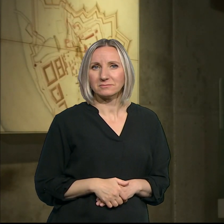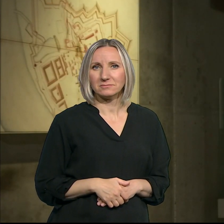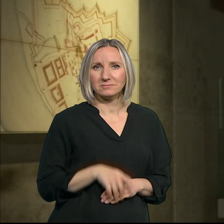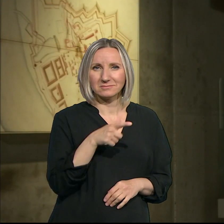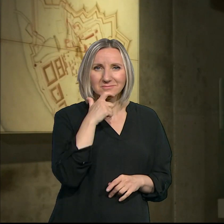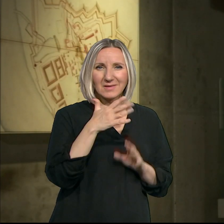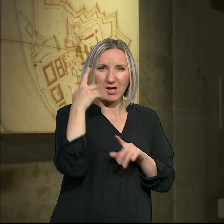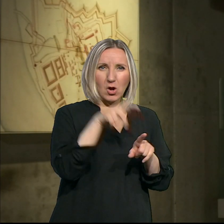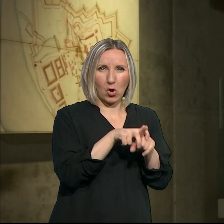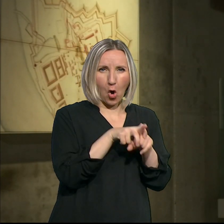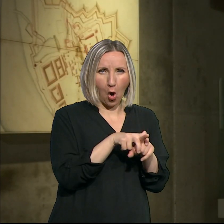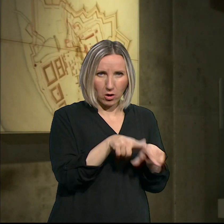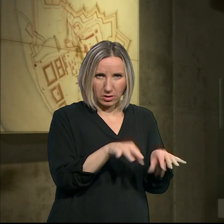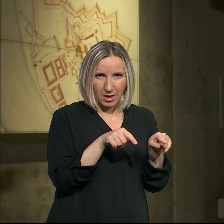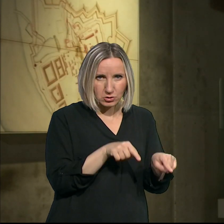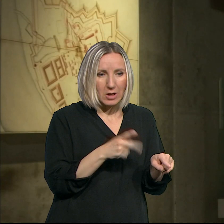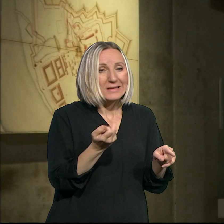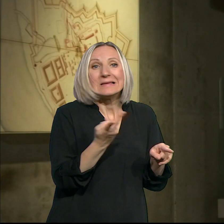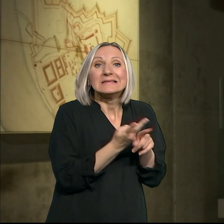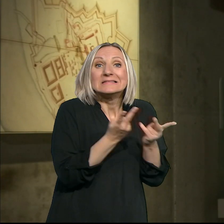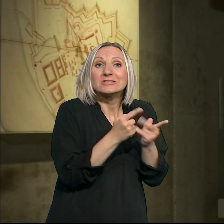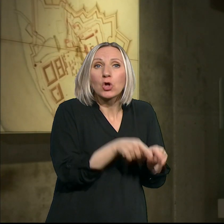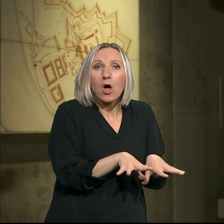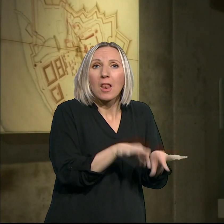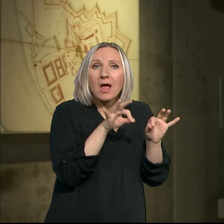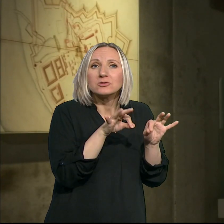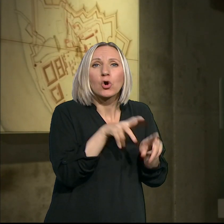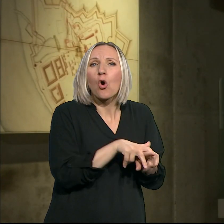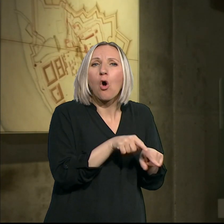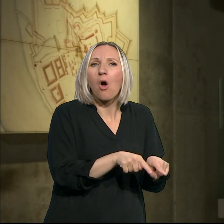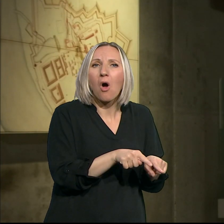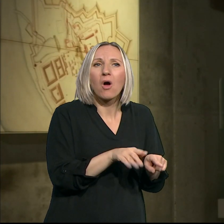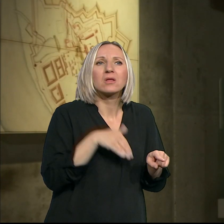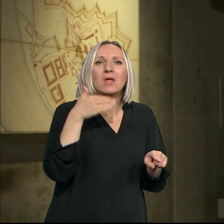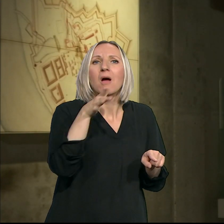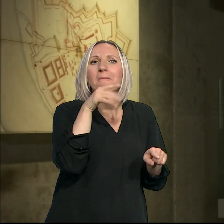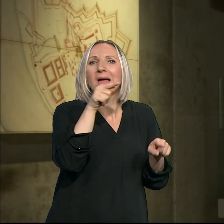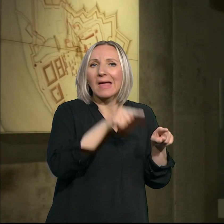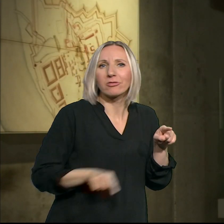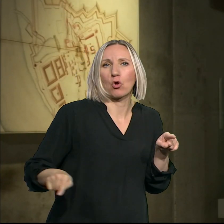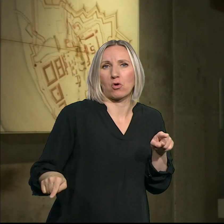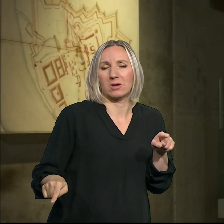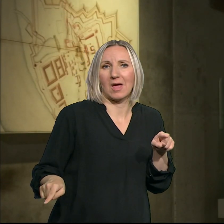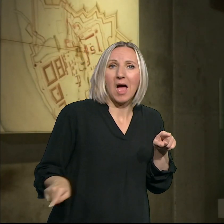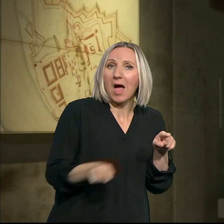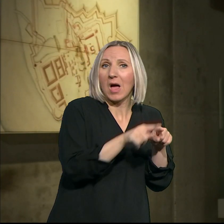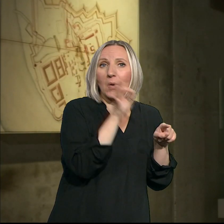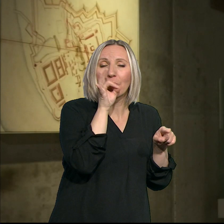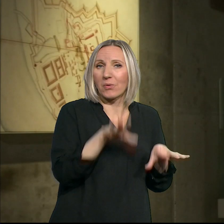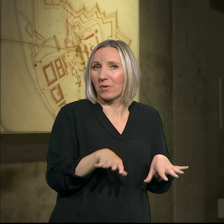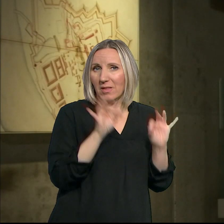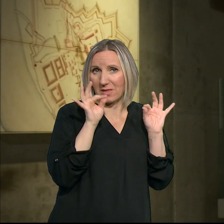nalaz fosilni te vrste konja je pronađen tek u Makedoniji. Tako da na jednom